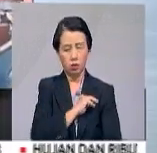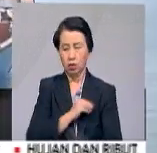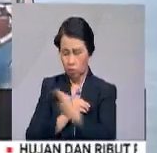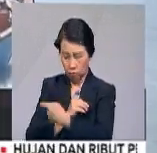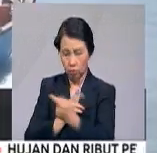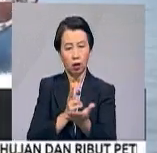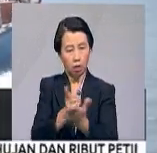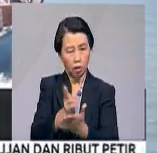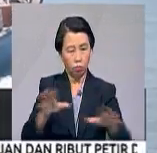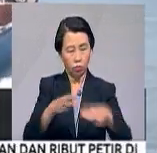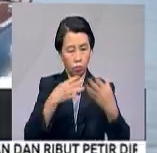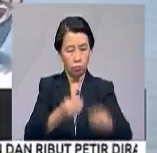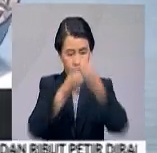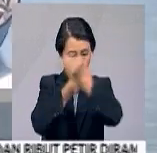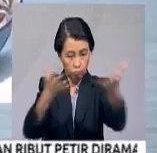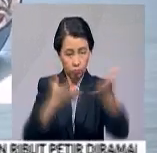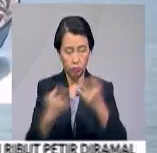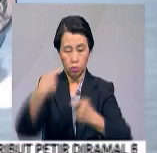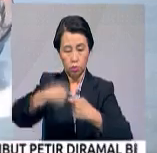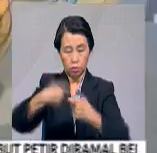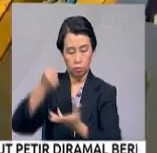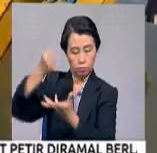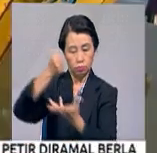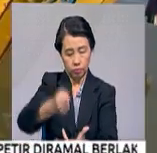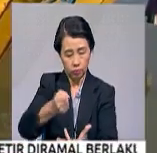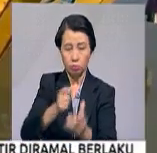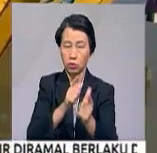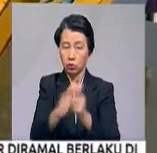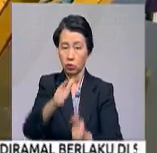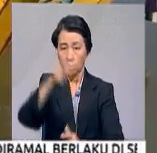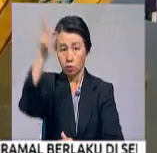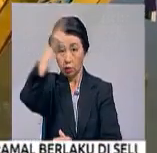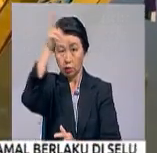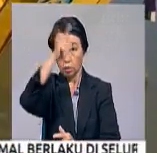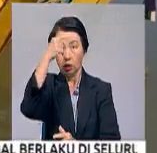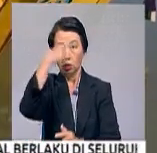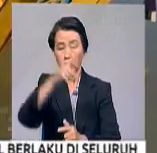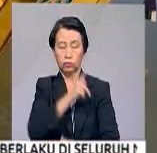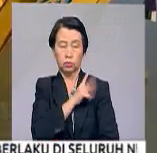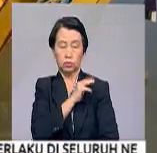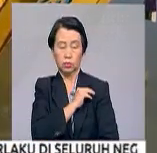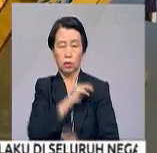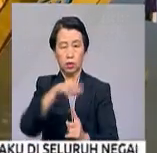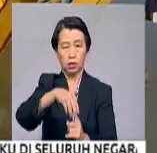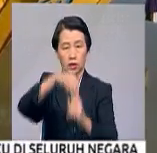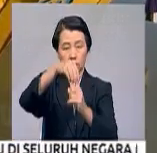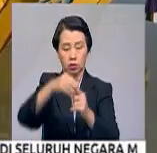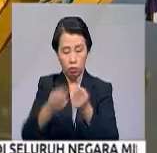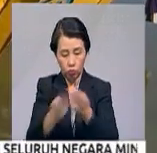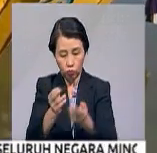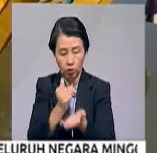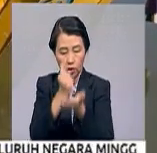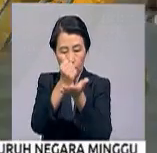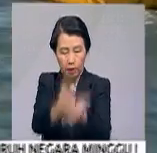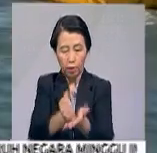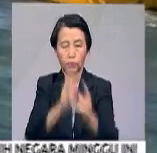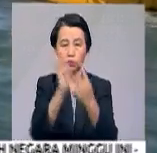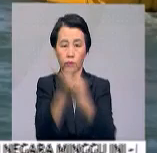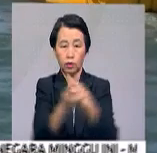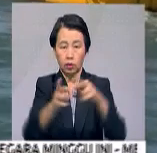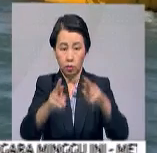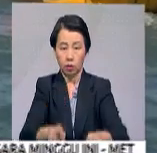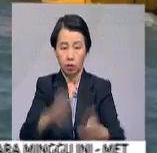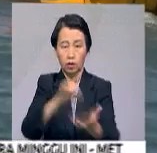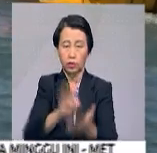berhak membuat pengumuman berkaitan peruntukan yang diluluskan kerajaan untuk kementeriannya terutama dalam usaha membantu kebajikan rakyat